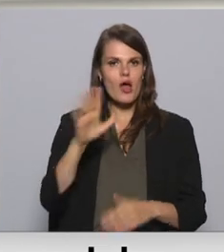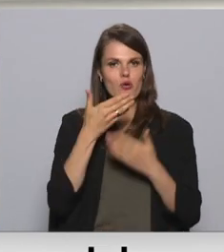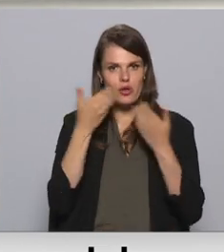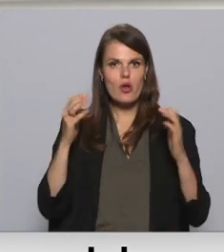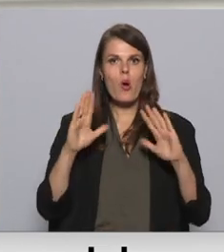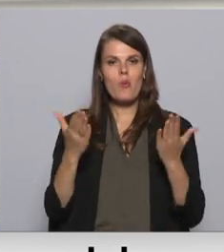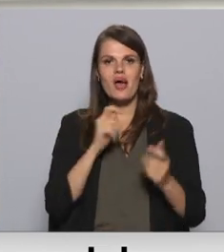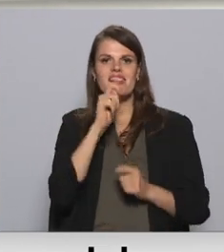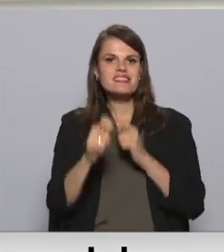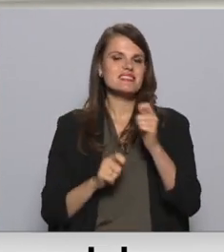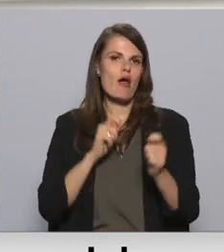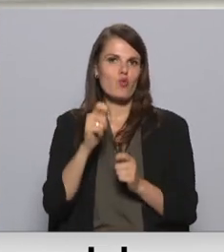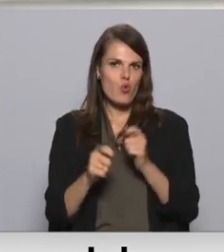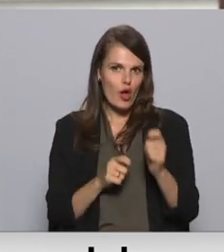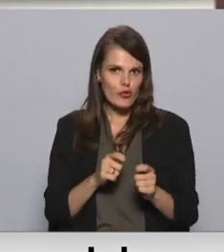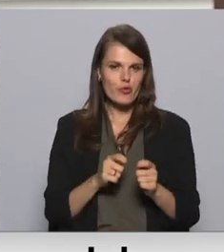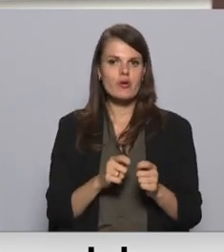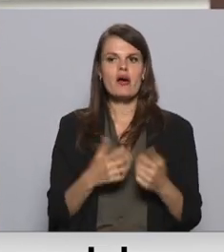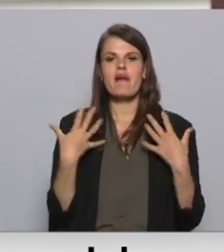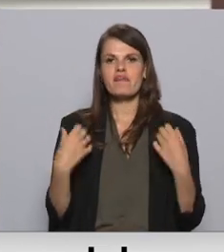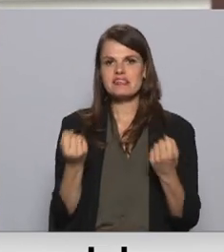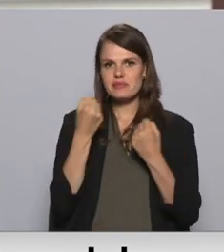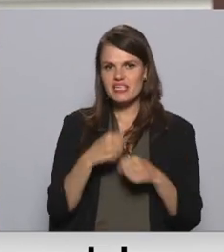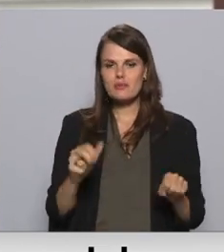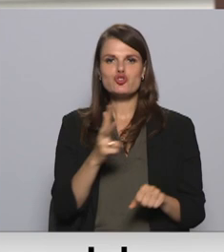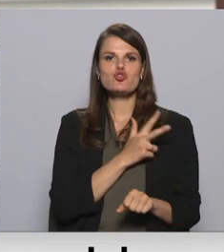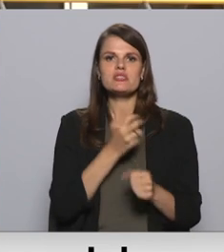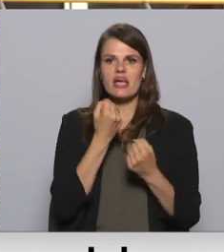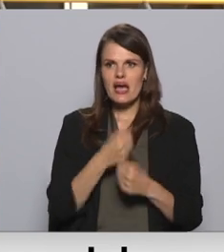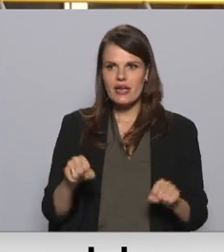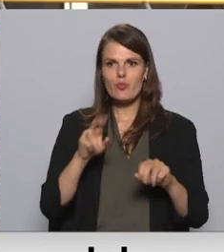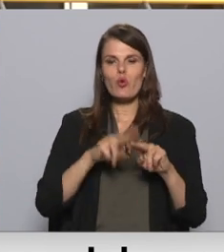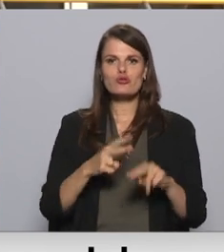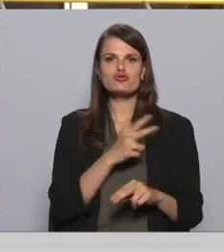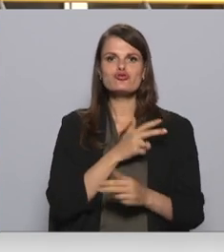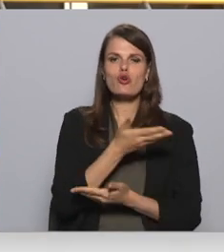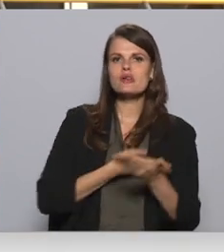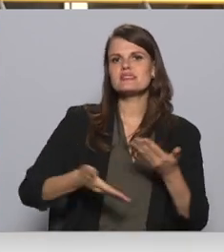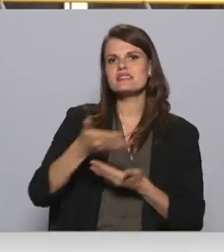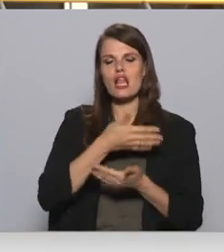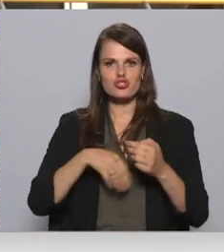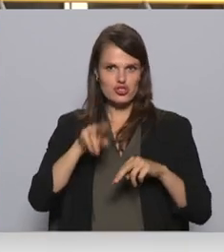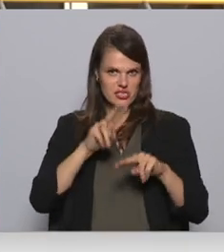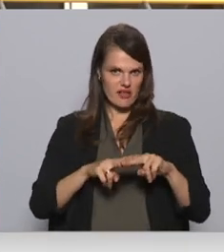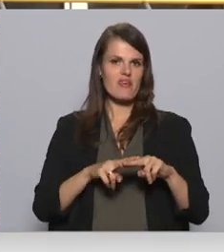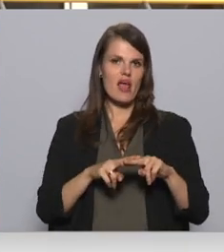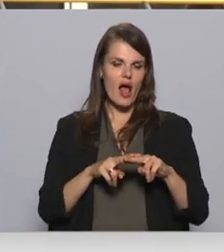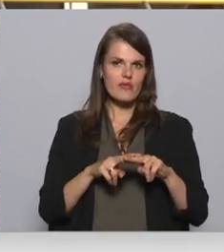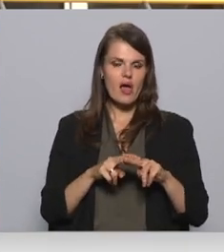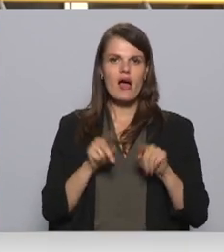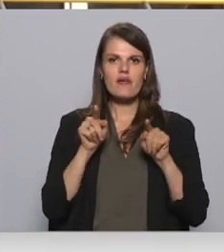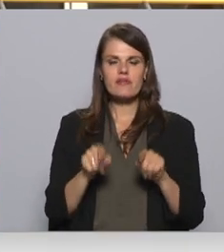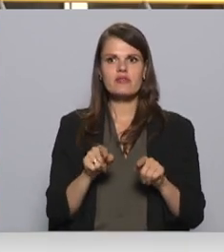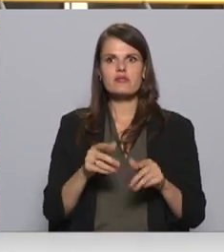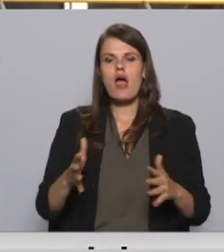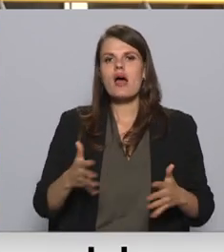gan brīvprātīgo ziedojumi. Veselības rehabilitācija, sociālā rehabilitācija un arī socializēšanās vieta, ja? Un viņi ar